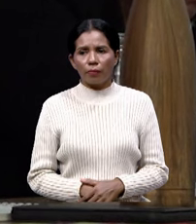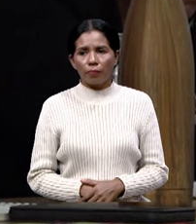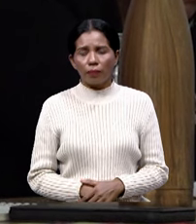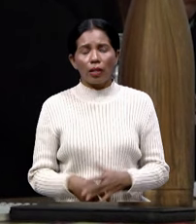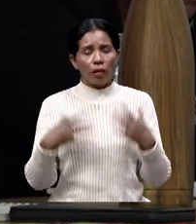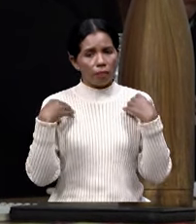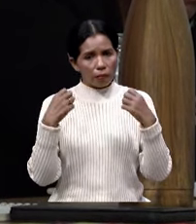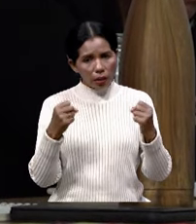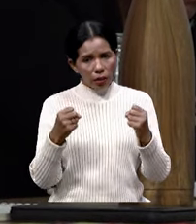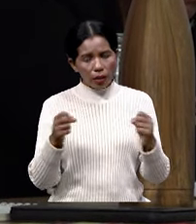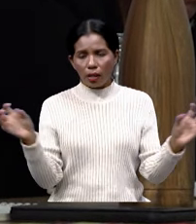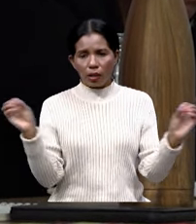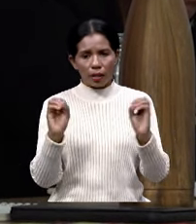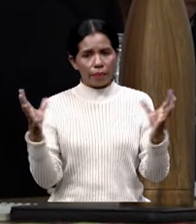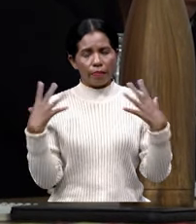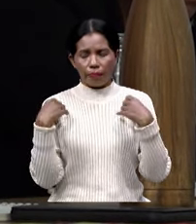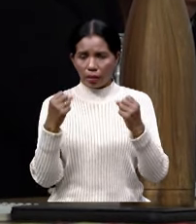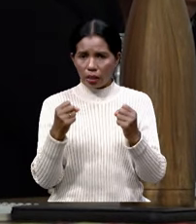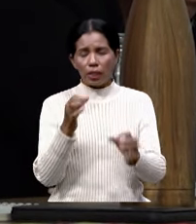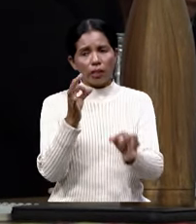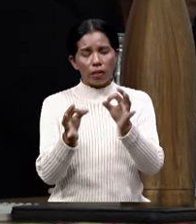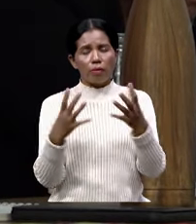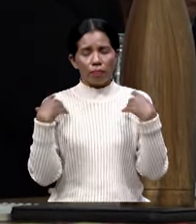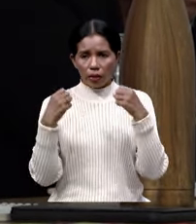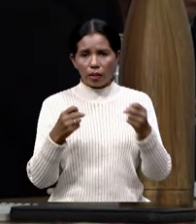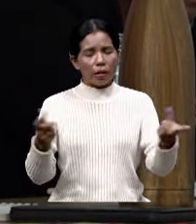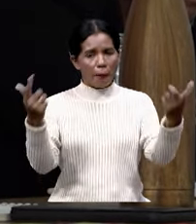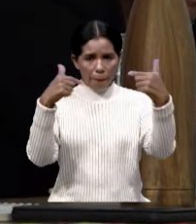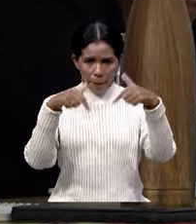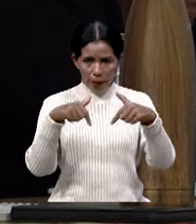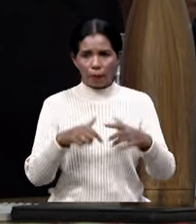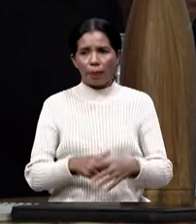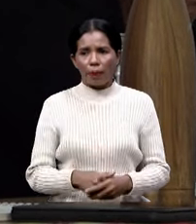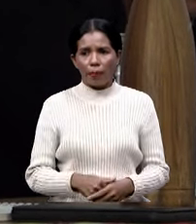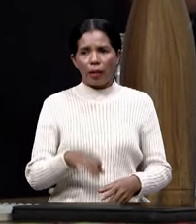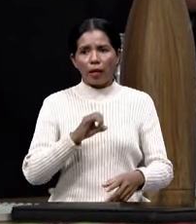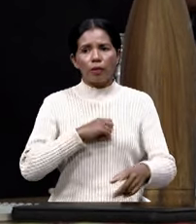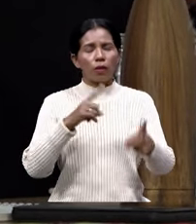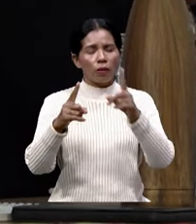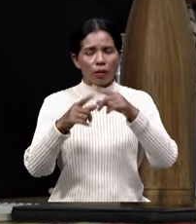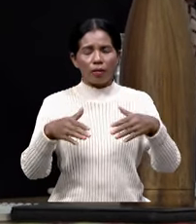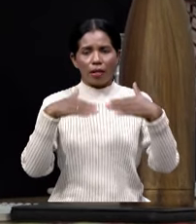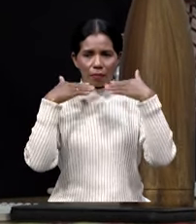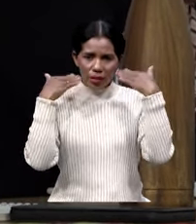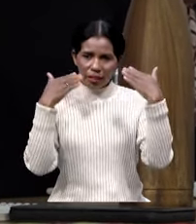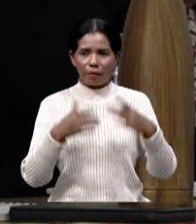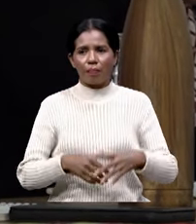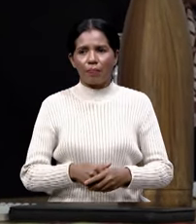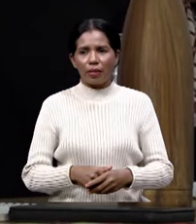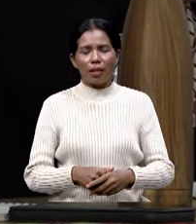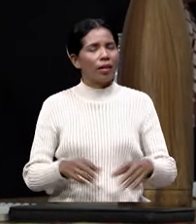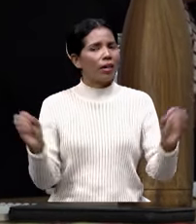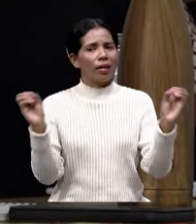Berani telah berani. Seberani baik. Yang saya kuliah pernah merasa itu, lah